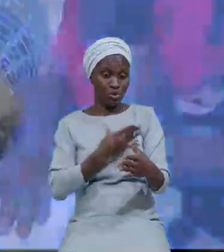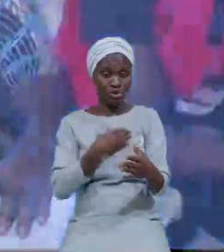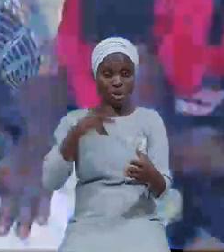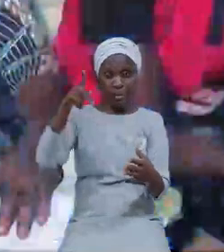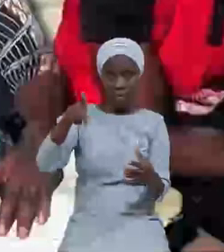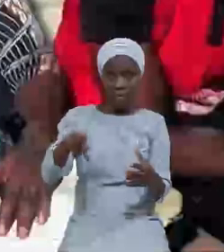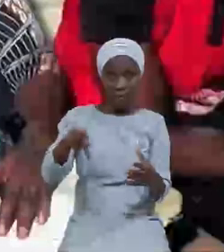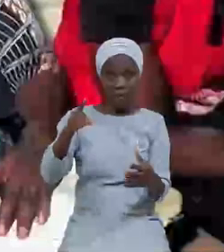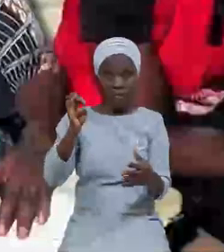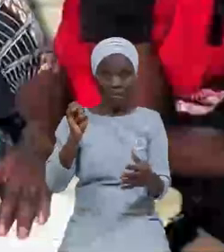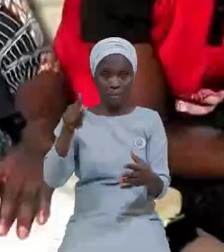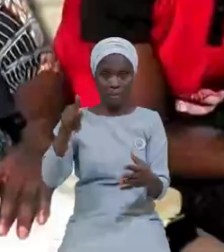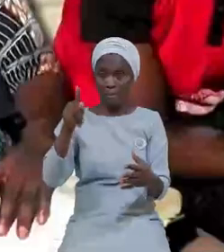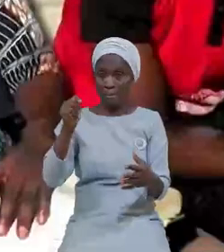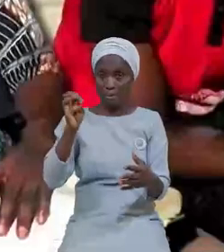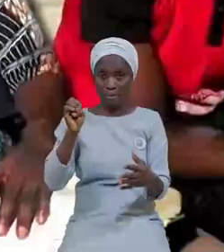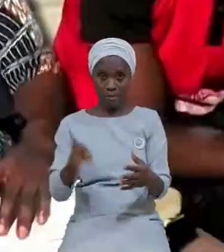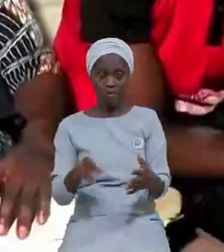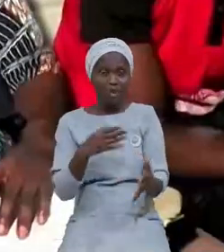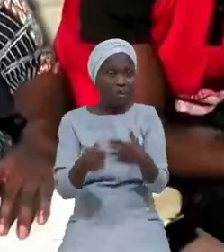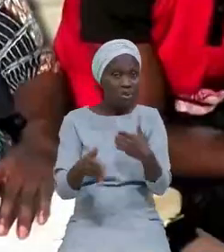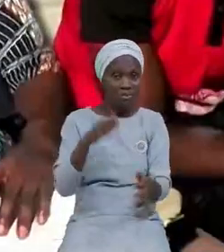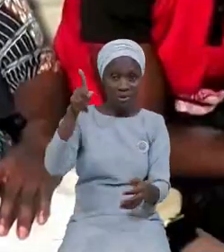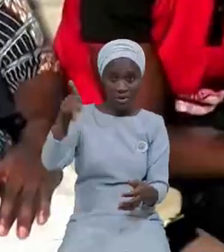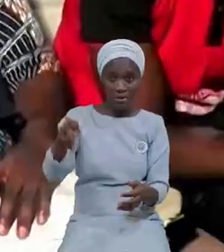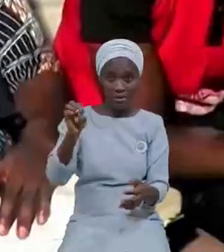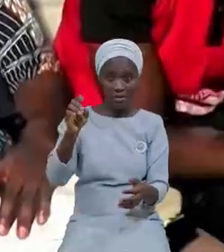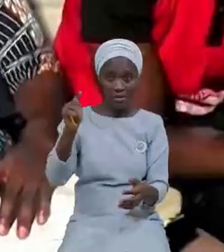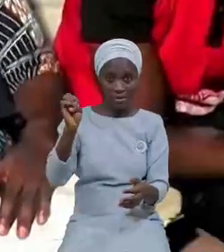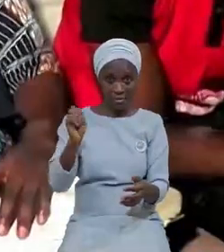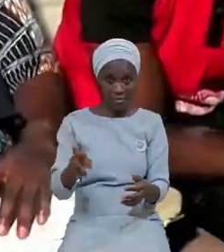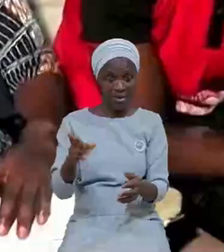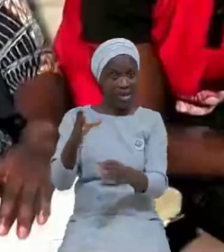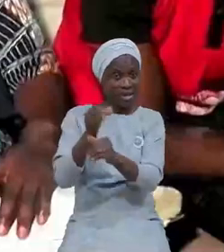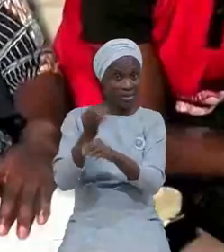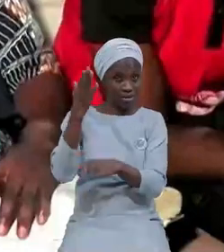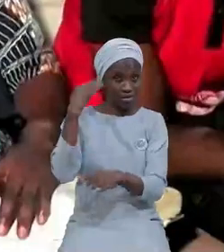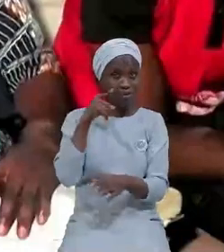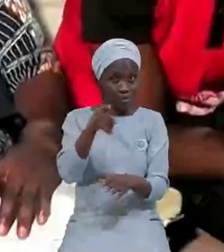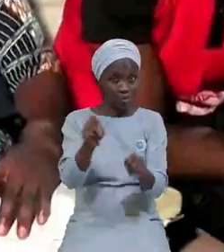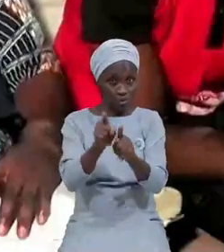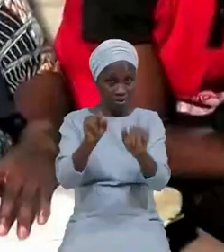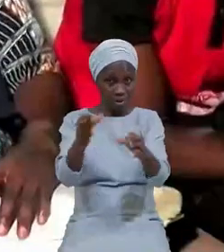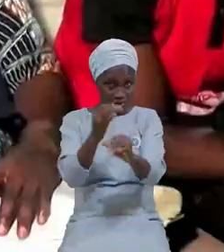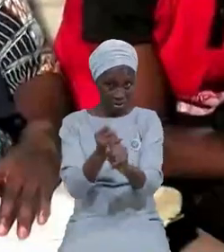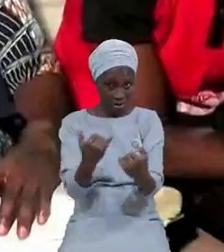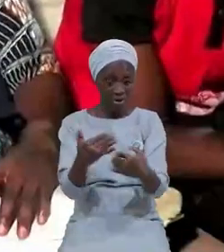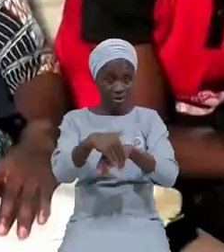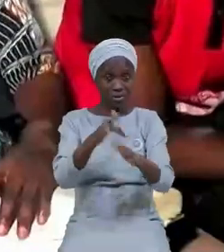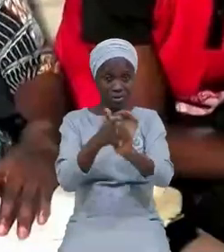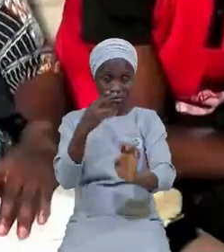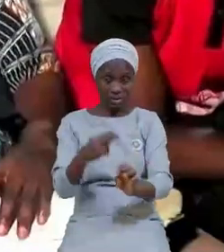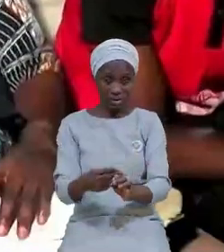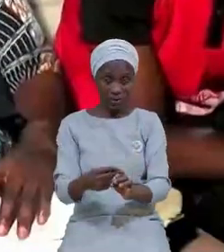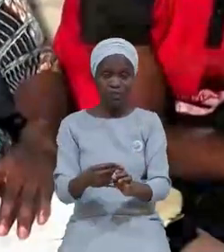Pierre la même voix quel que soit ce que Pierre a eu tu vas l'avir ce soir la même voix quel que